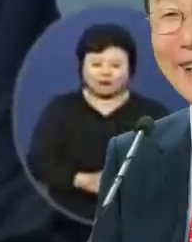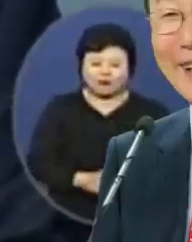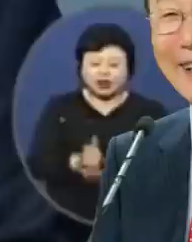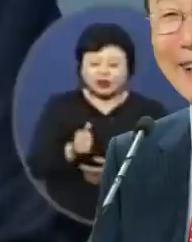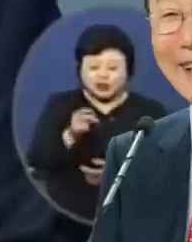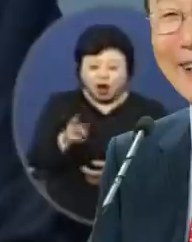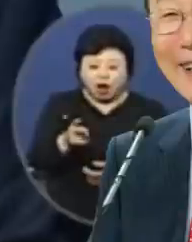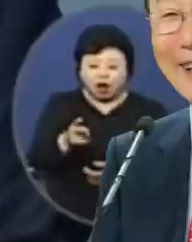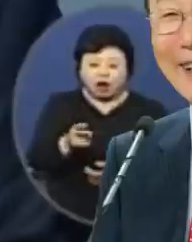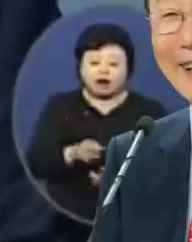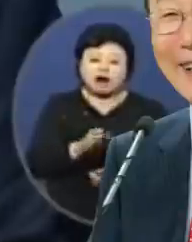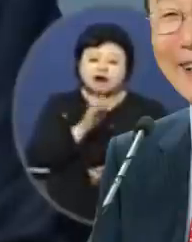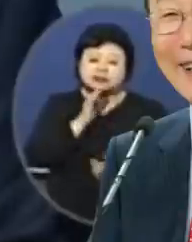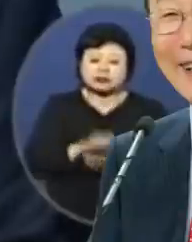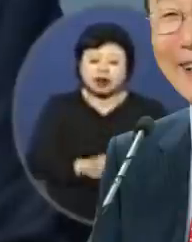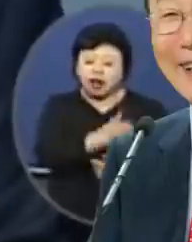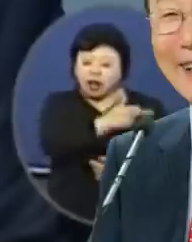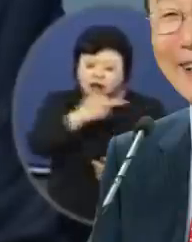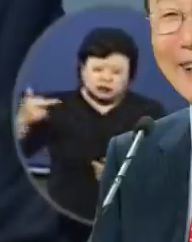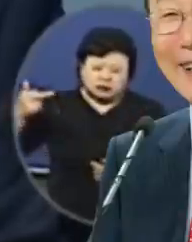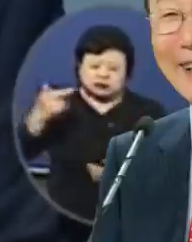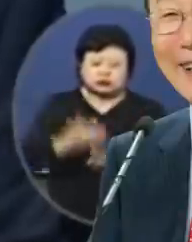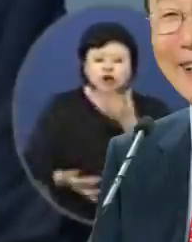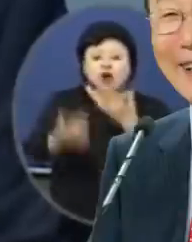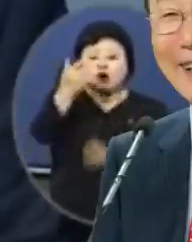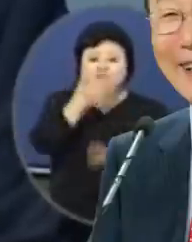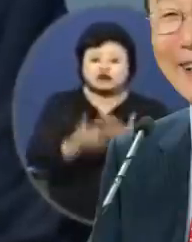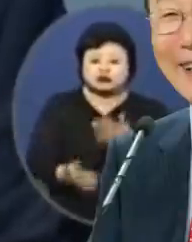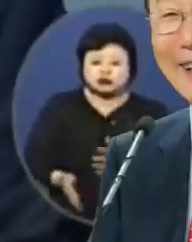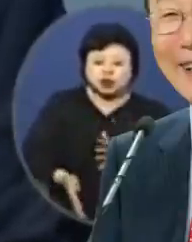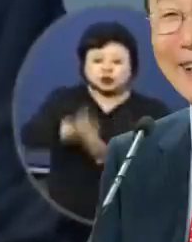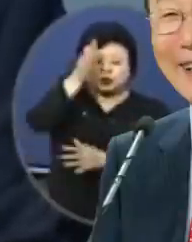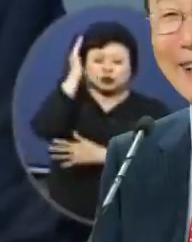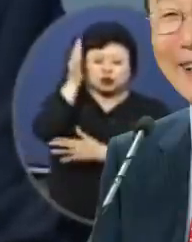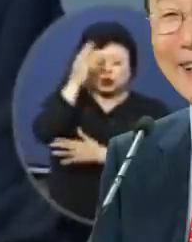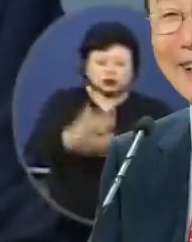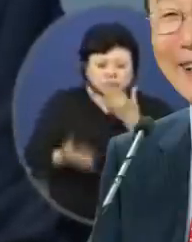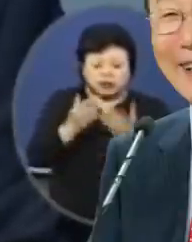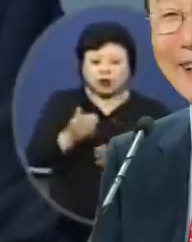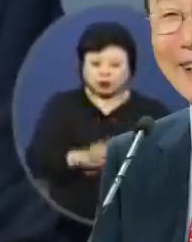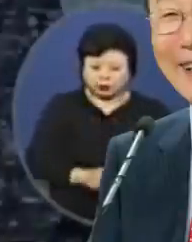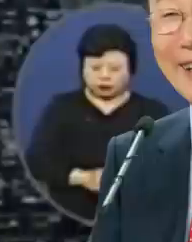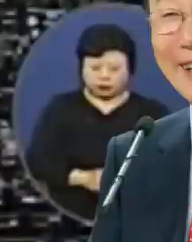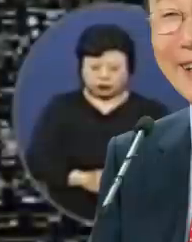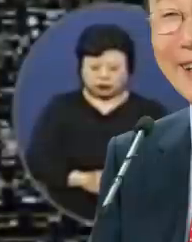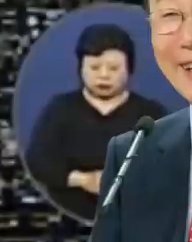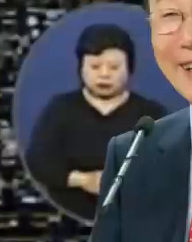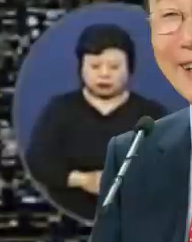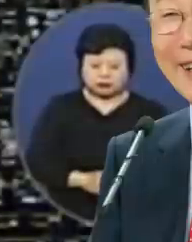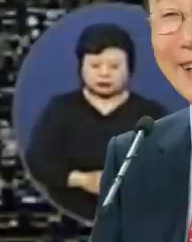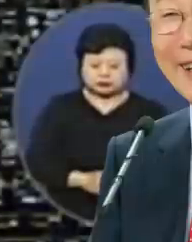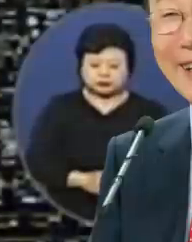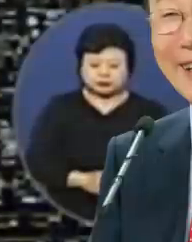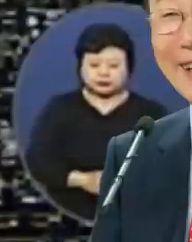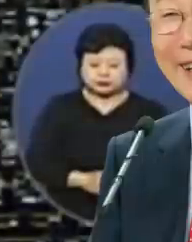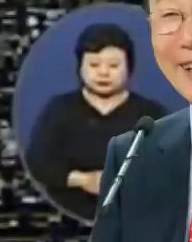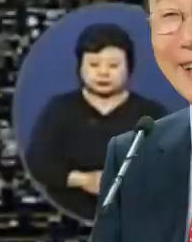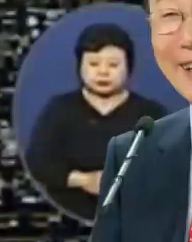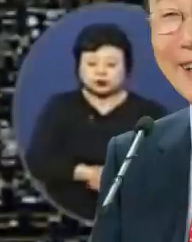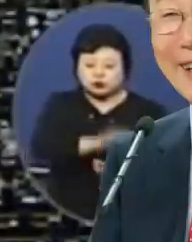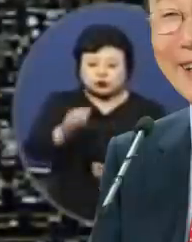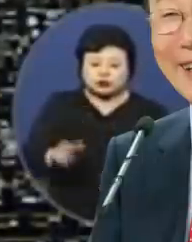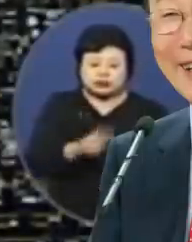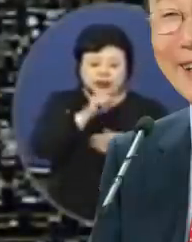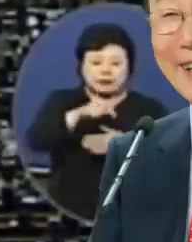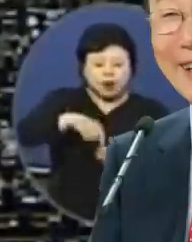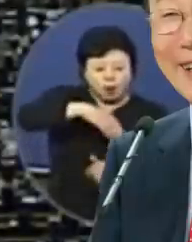혀는 큰 불과 같아서 도시를 태우는 그런 역할을 한다고 성경은 말하고 있는 것입니다. 우리의